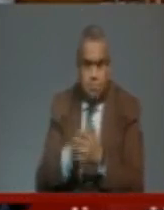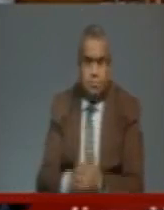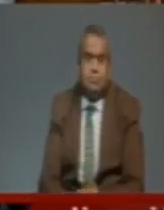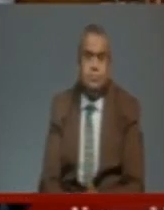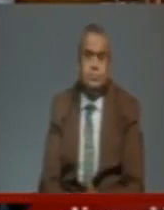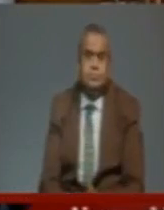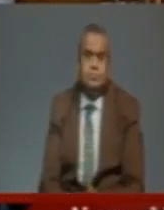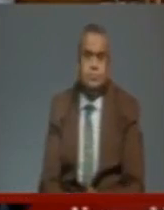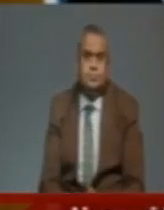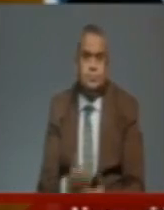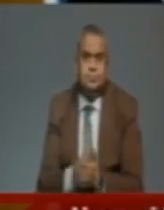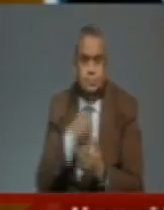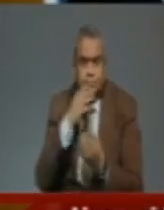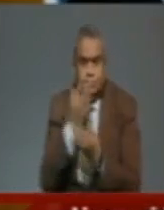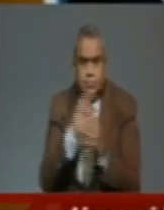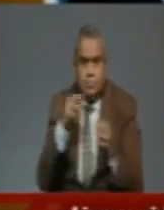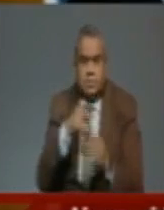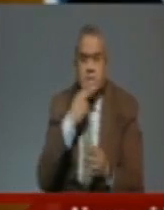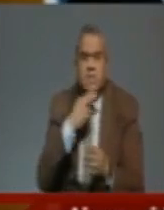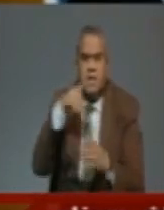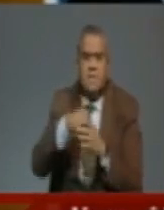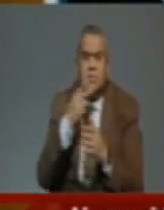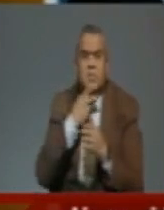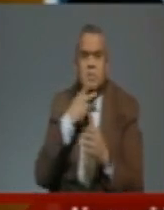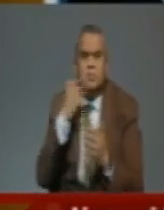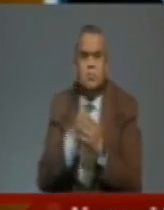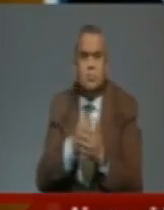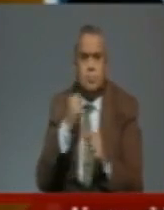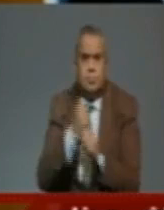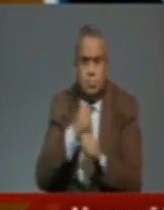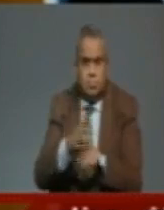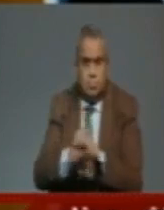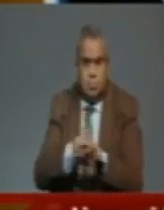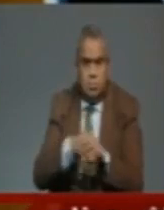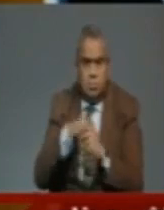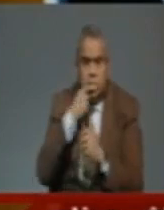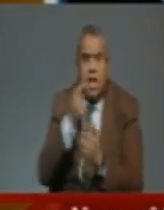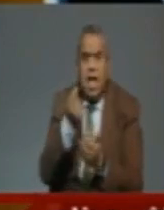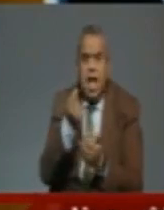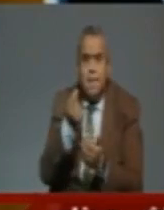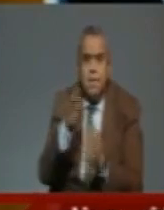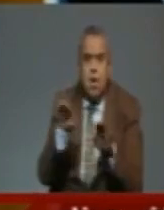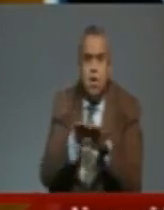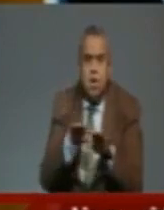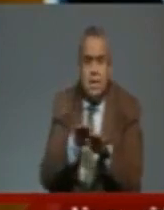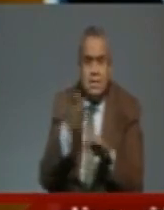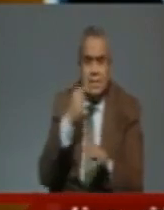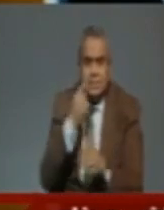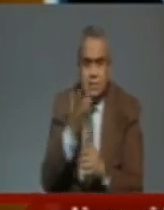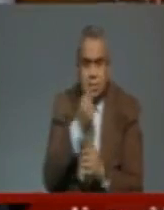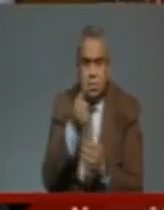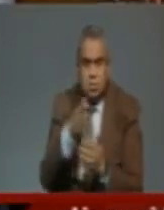يعني صب جاف نظيف، اللي هم يعني من الاخر هم بتوع قمح وذره، وزائد واحده فقط